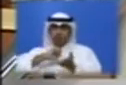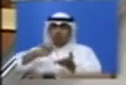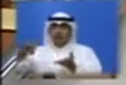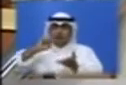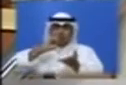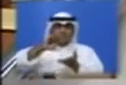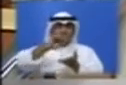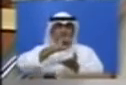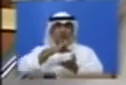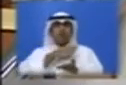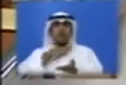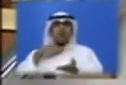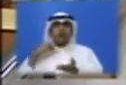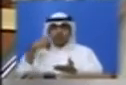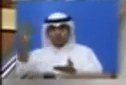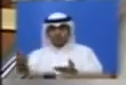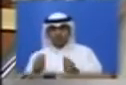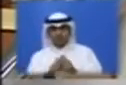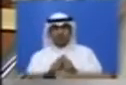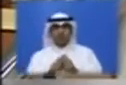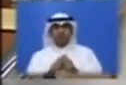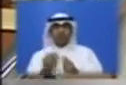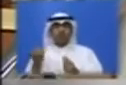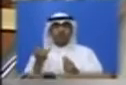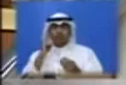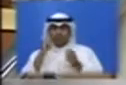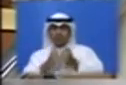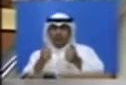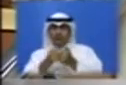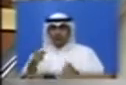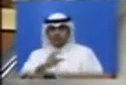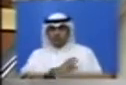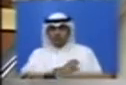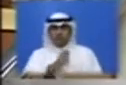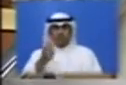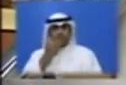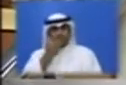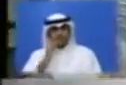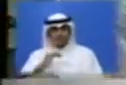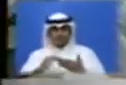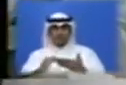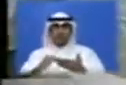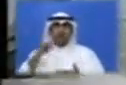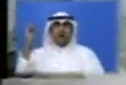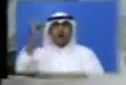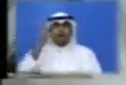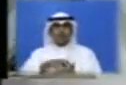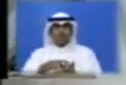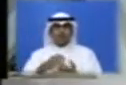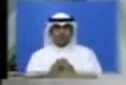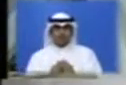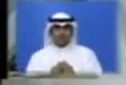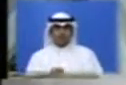على الأيتام المسجلين في بيت الزكاة وعلى الأسر المحتاجة والفقيرة في هذه الدول. سنة